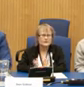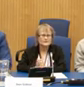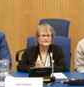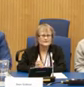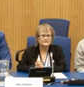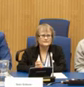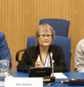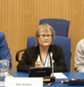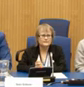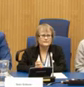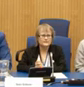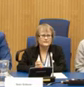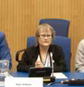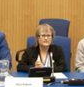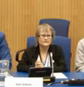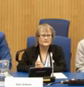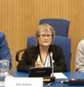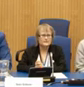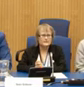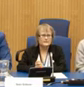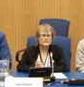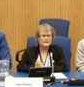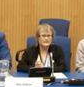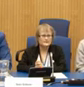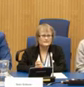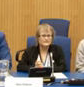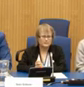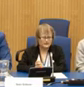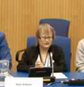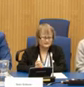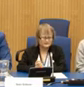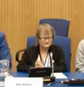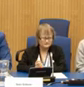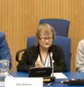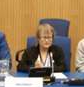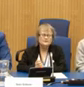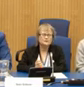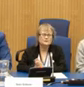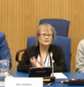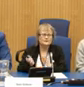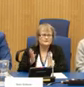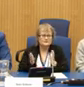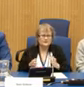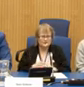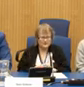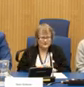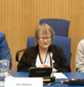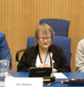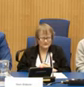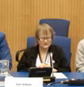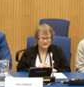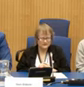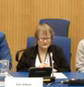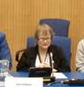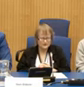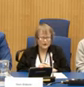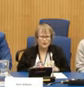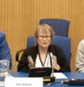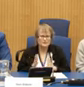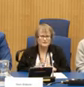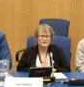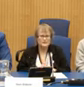wollte aufzeigen, welche Kompetenzen Menschen mit Beeinträchtigung haben. Ich wollte mein gesammeltes Wissen